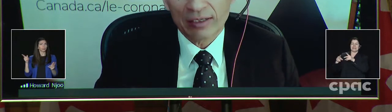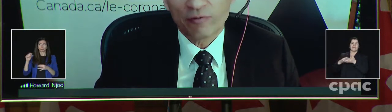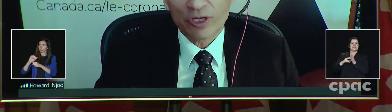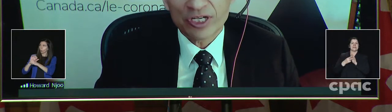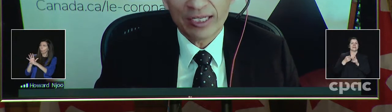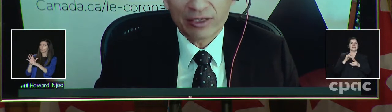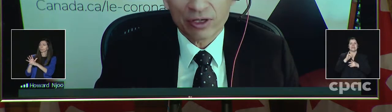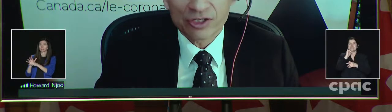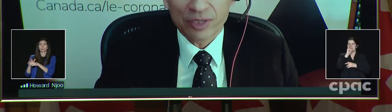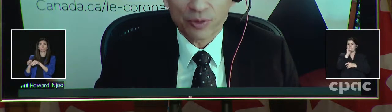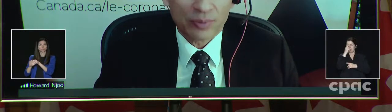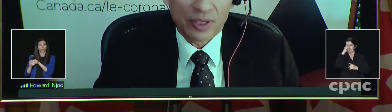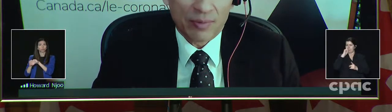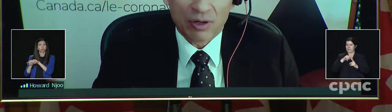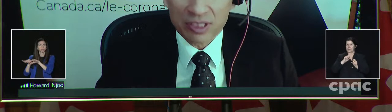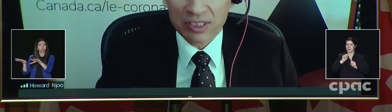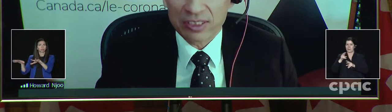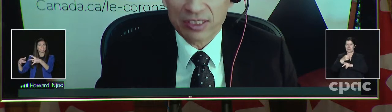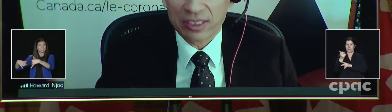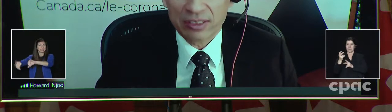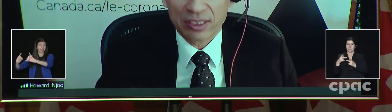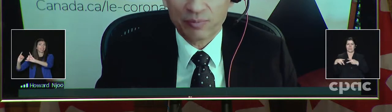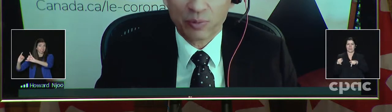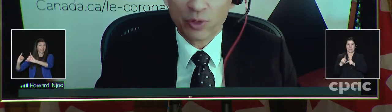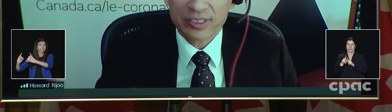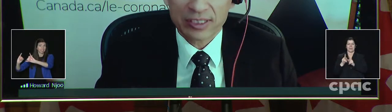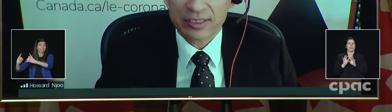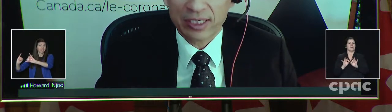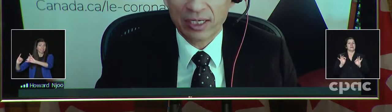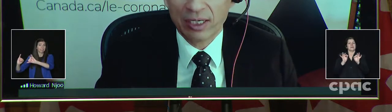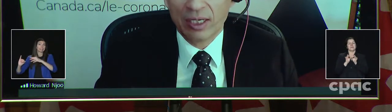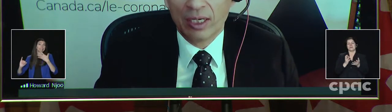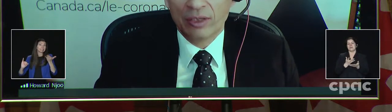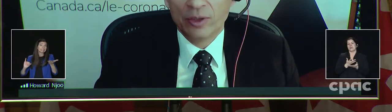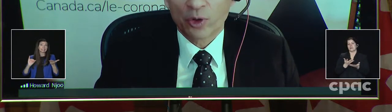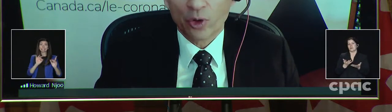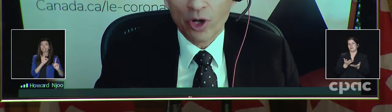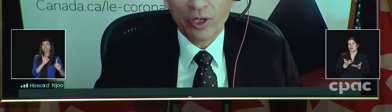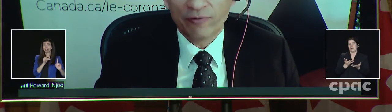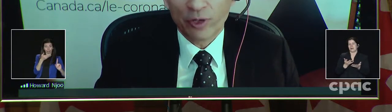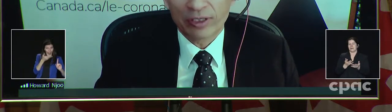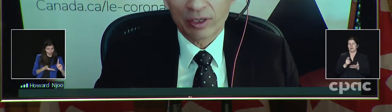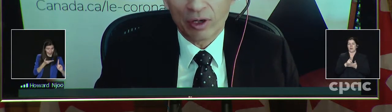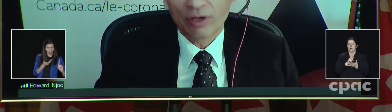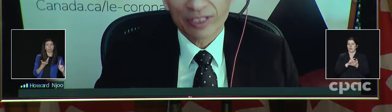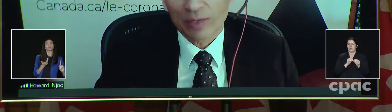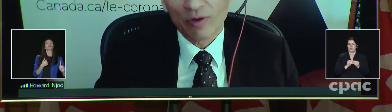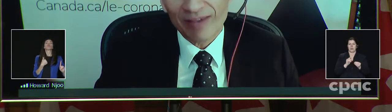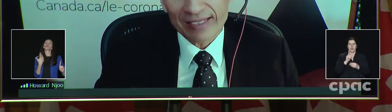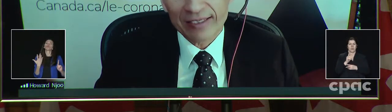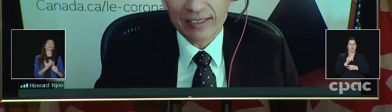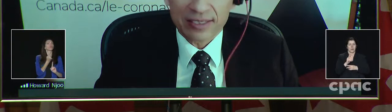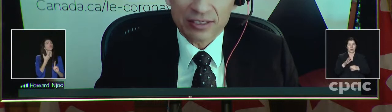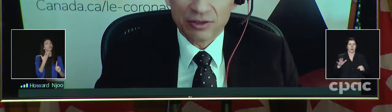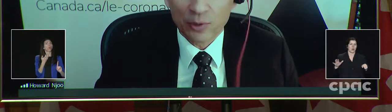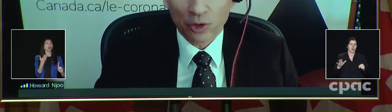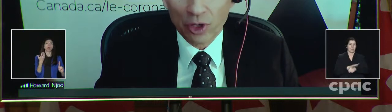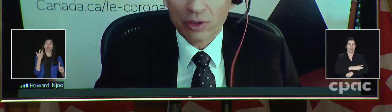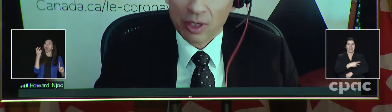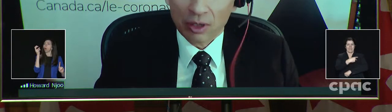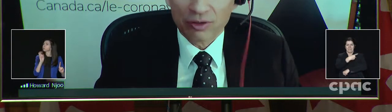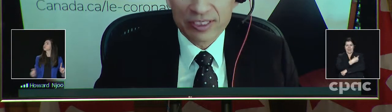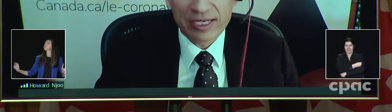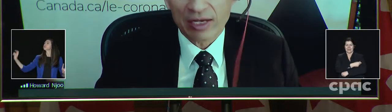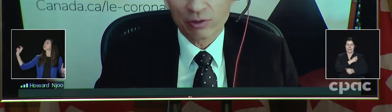considère de voyager à l'étranger, premièrement, pour moi, c'est numéro un, il faut être entièrement vacciné. Ça, c'est numéro